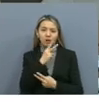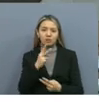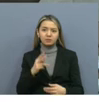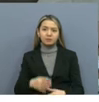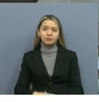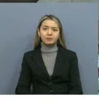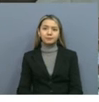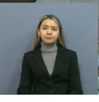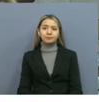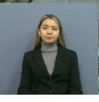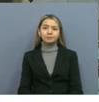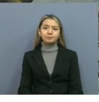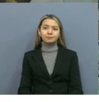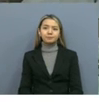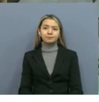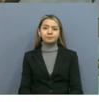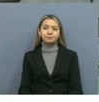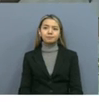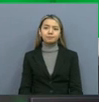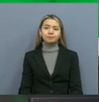Көкше ақпарат спорт.